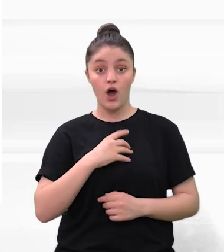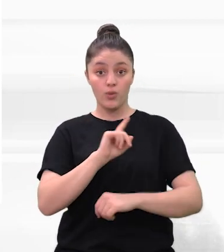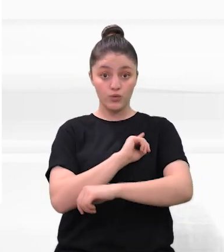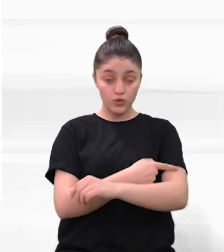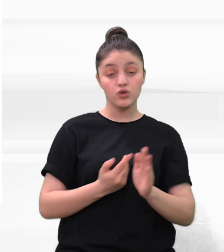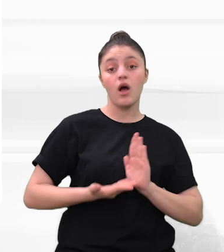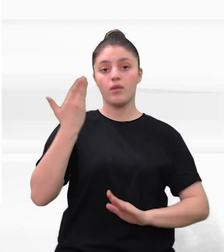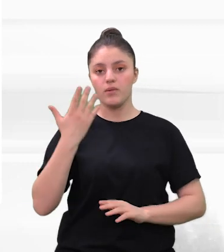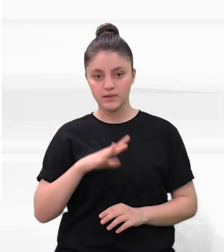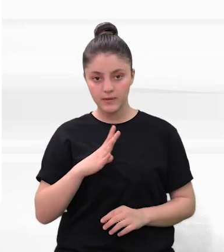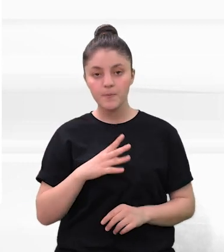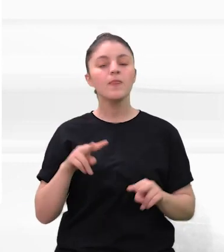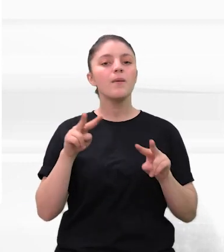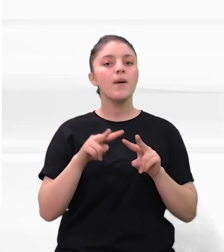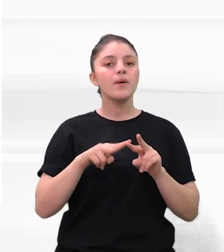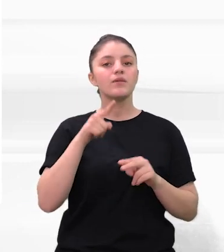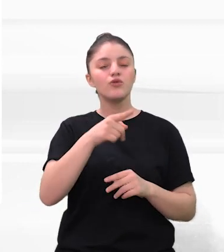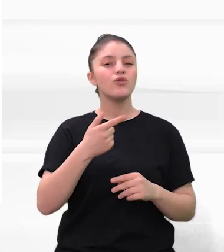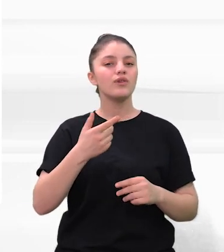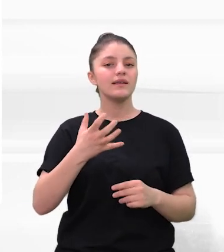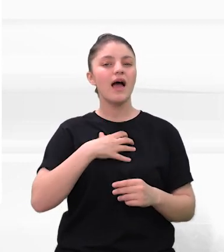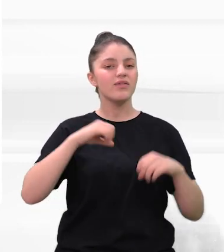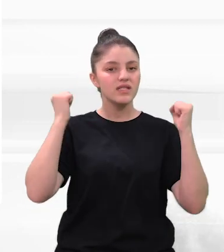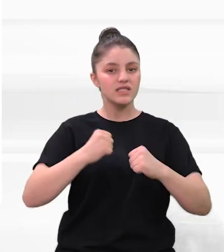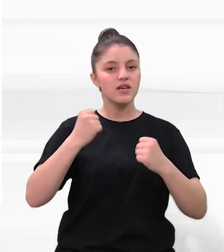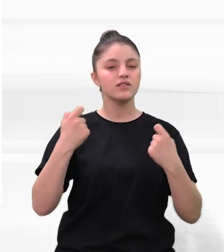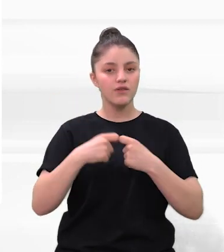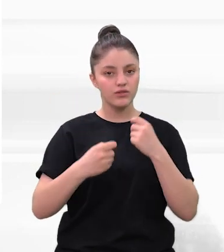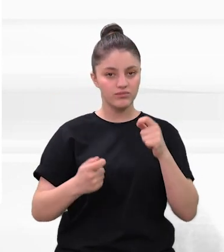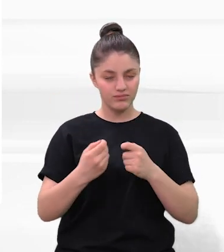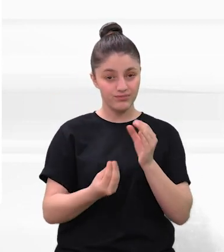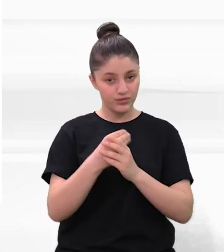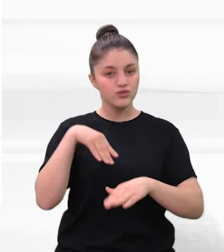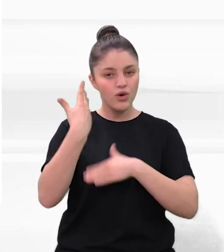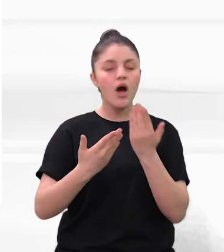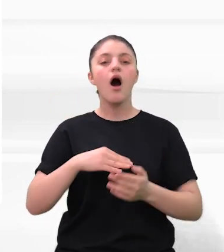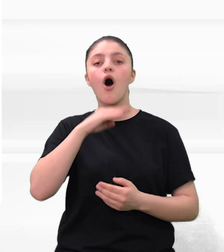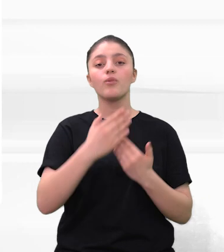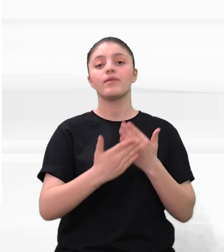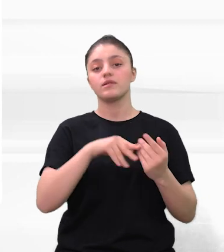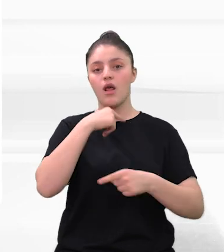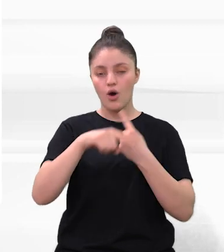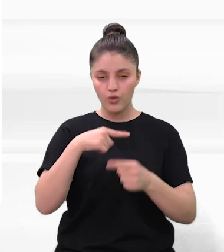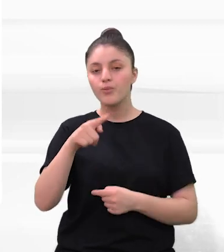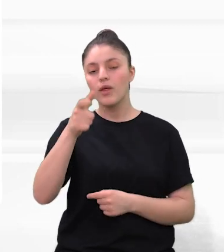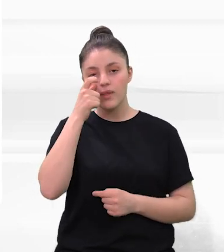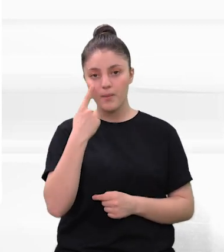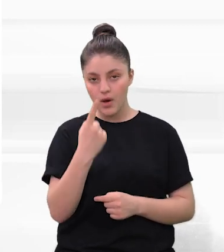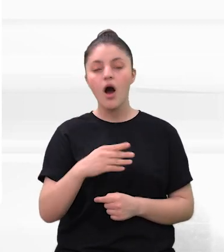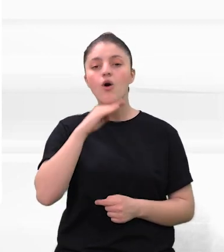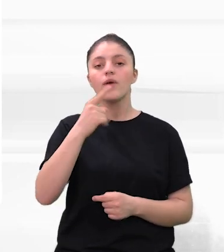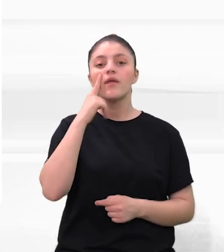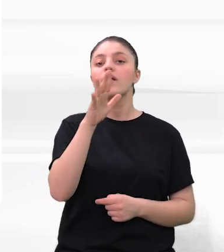istemesi Evet Ali Paşa İsyanında etkisiyle Osmanlı Devleti'nin alpo4 desteğini arabası dikkatli şekilde